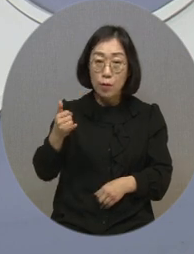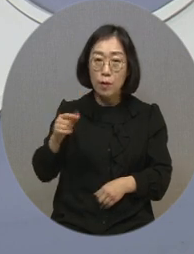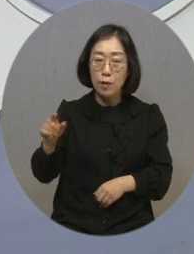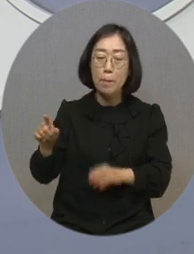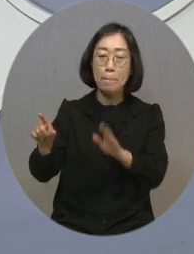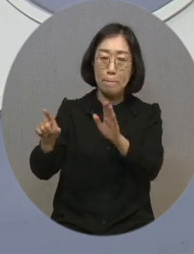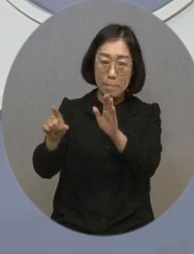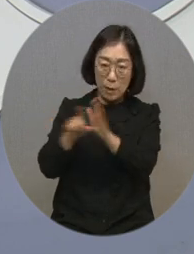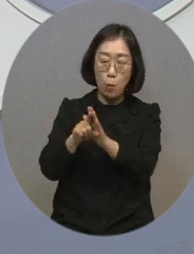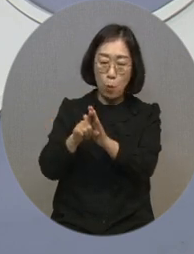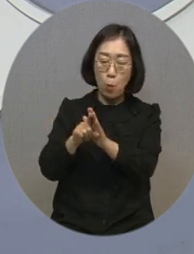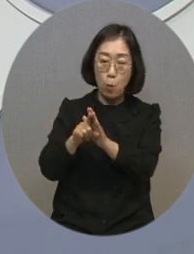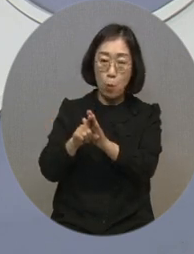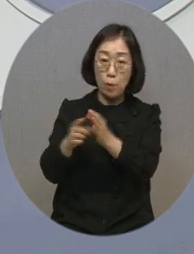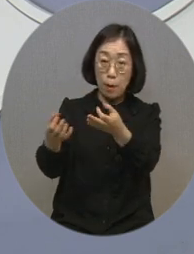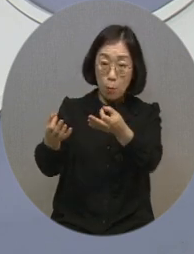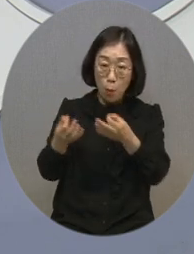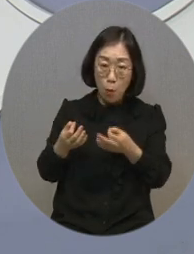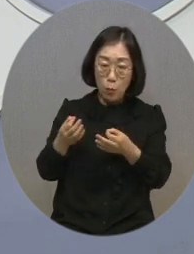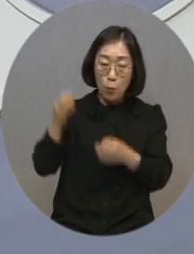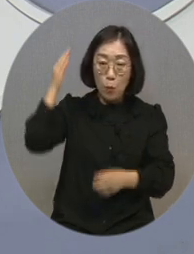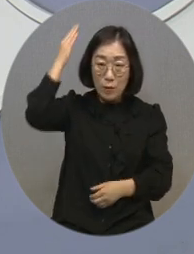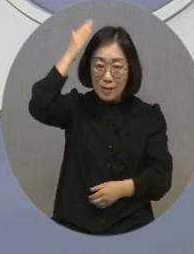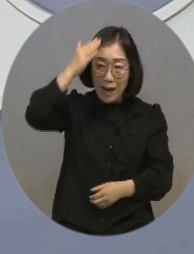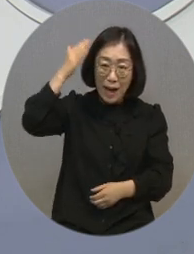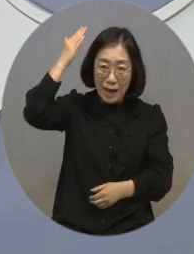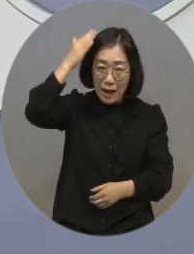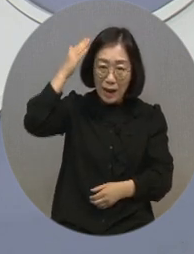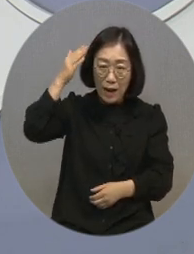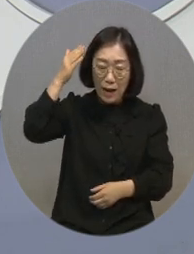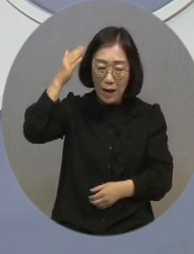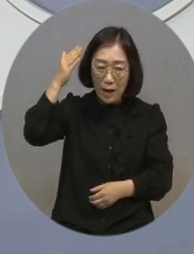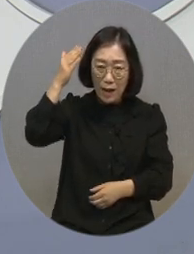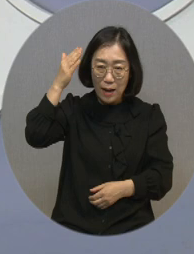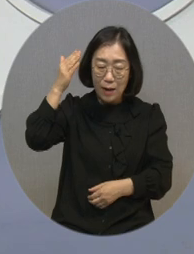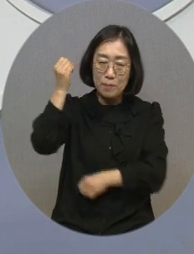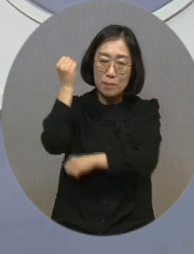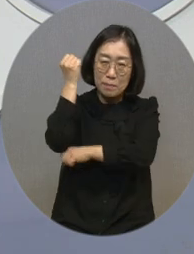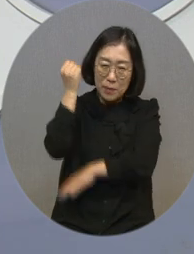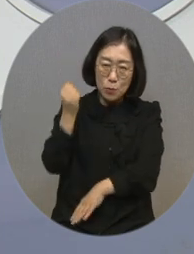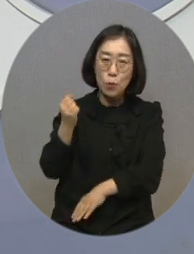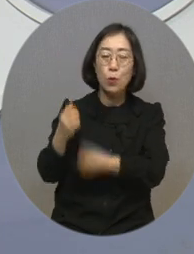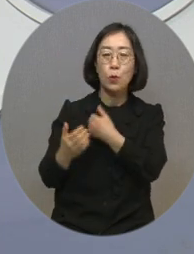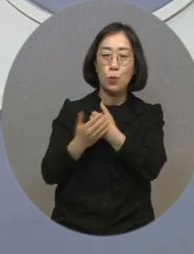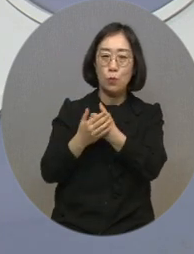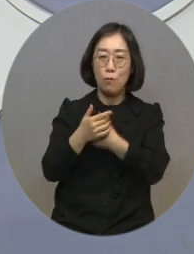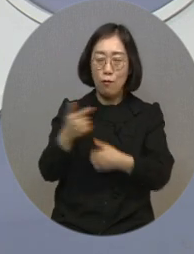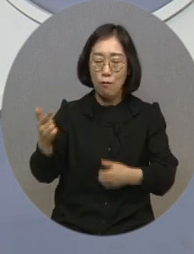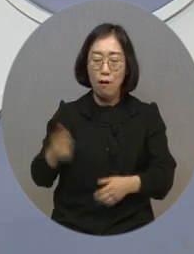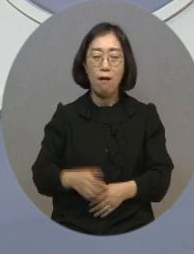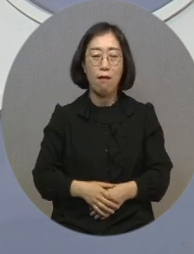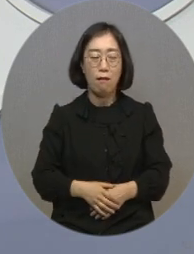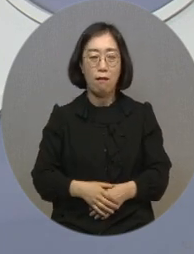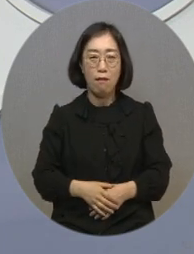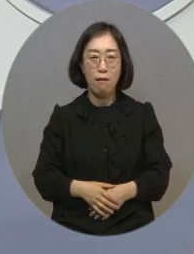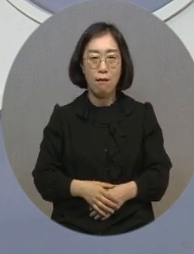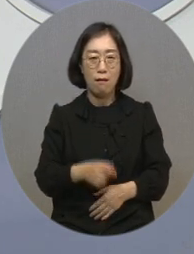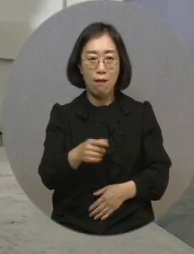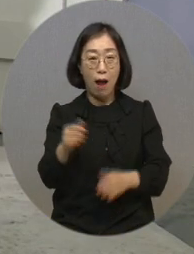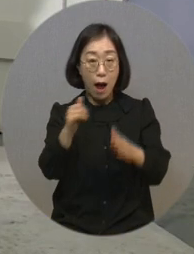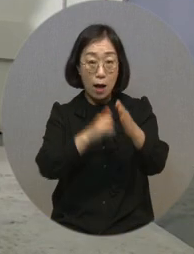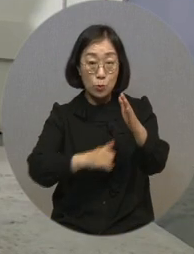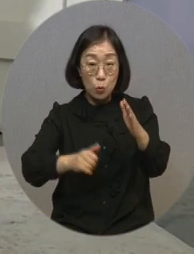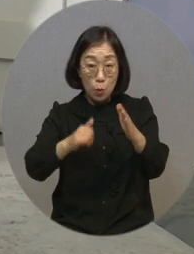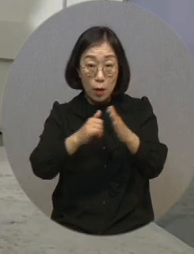부모님이 그런 믿음 그런 사랑들이 하나의 그런 그 바탕이 되지 않았는가 싶습니다. 근데 가만히 그 가족